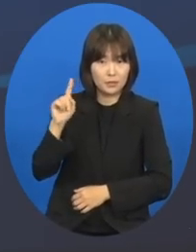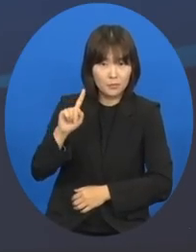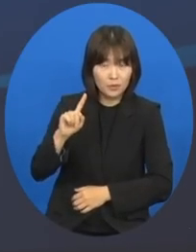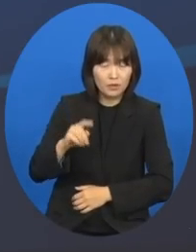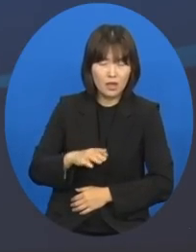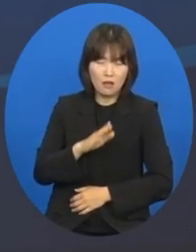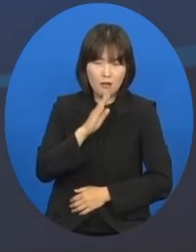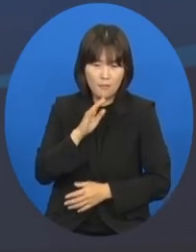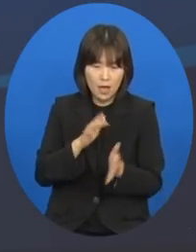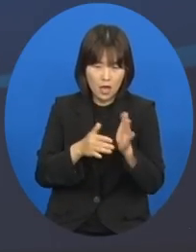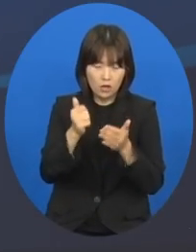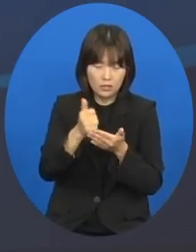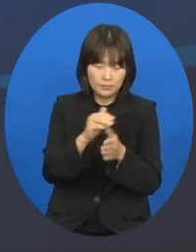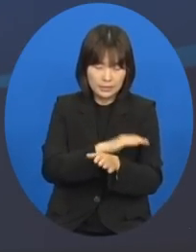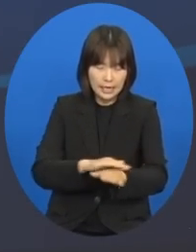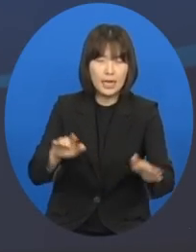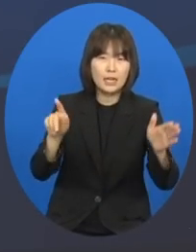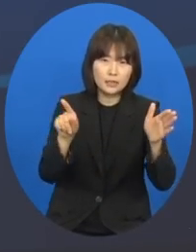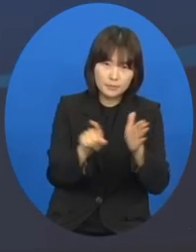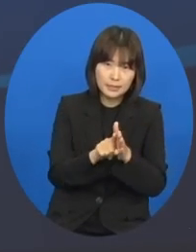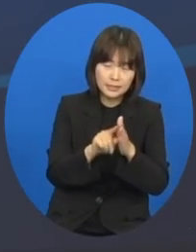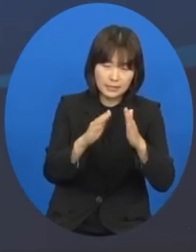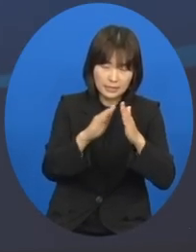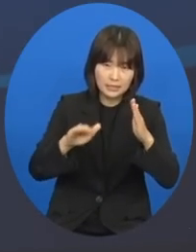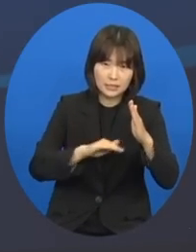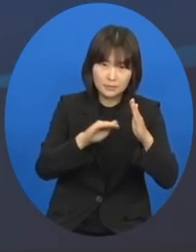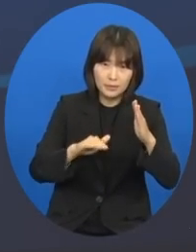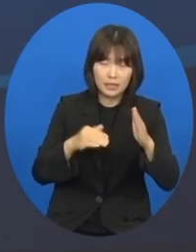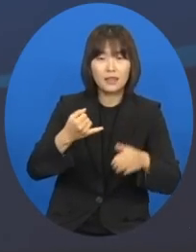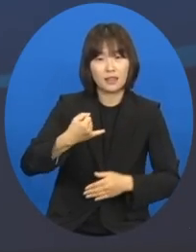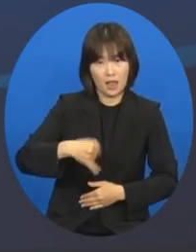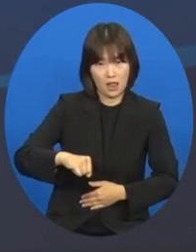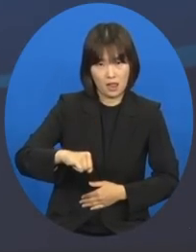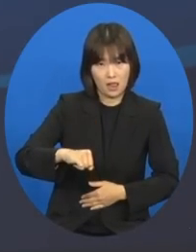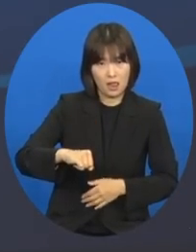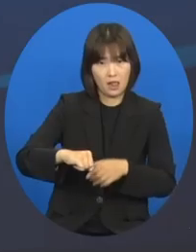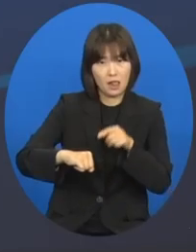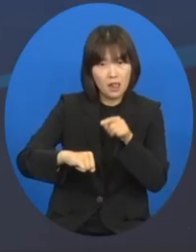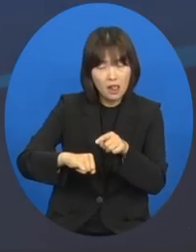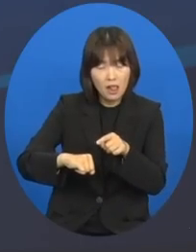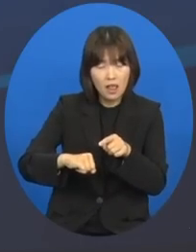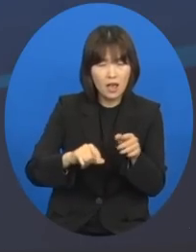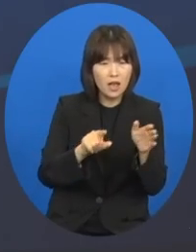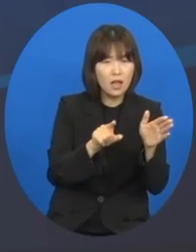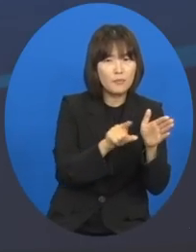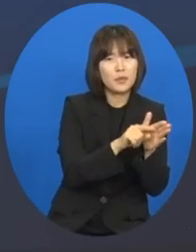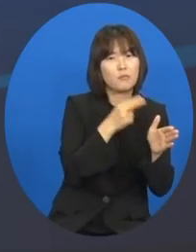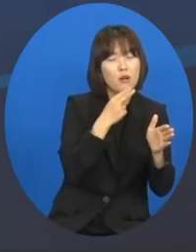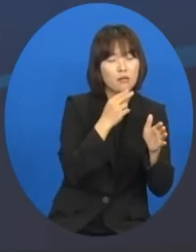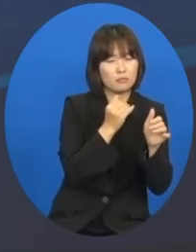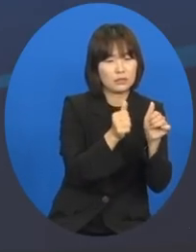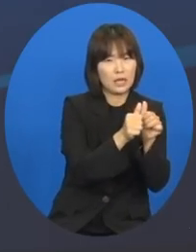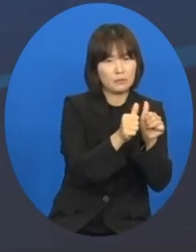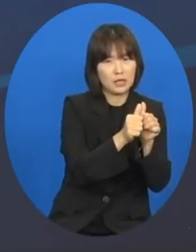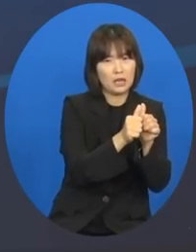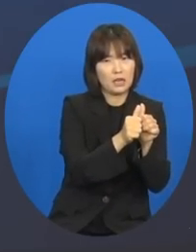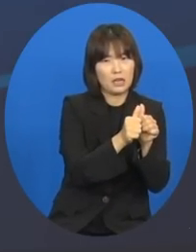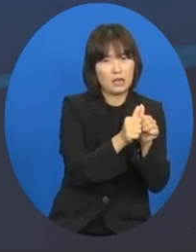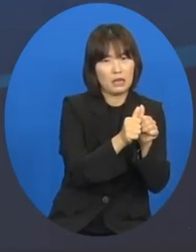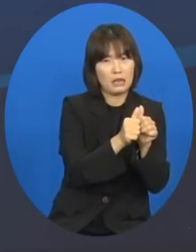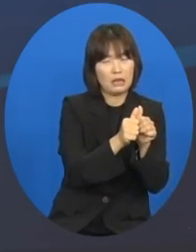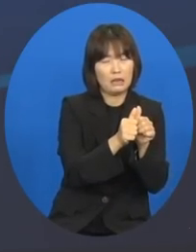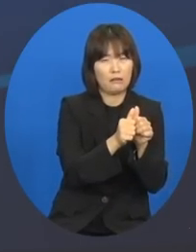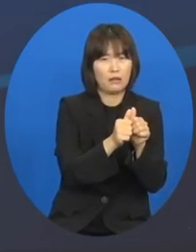정말 예수 잘 믿는 집안의 딸이었는데 안 믿는 남자와 사랑에 빠진 거예요 깊이